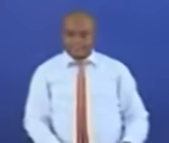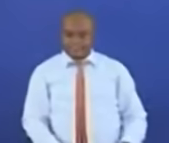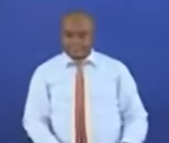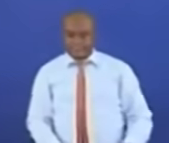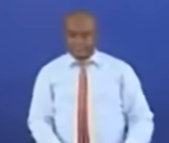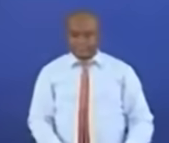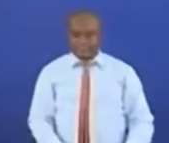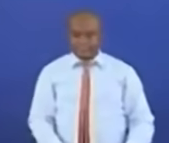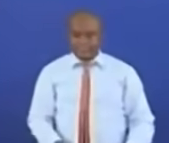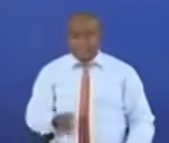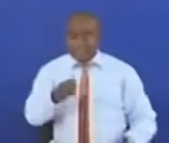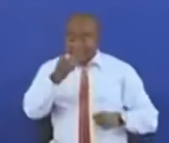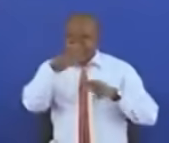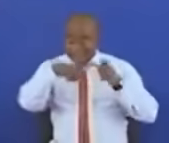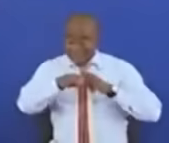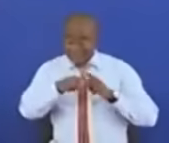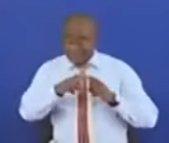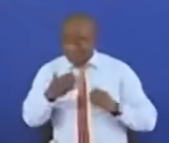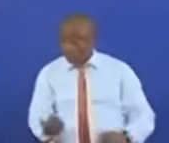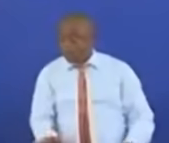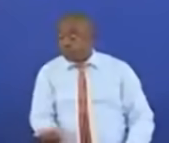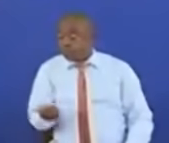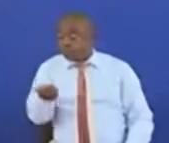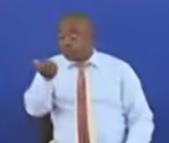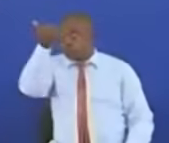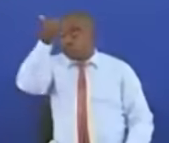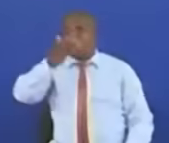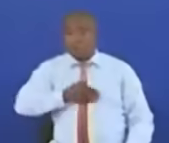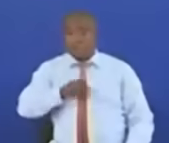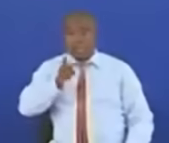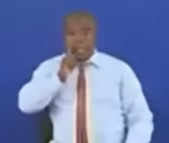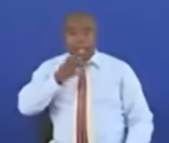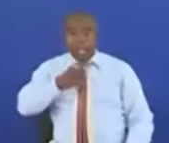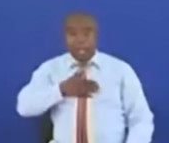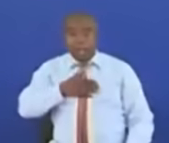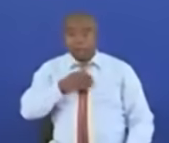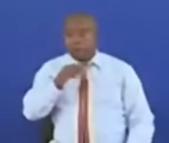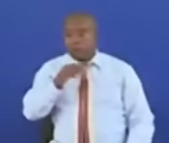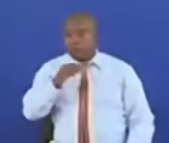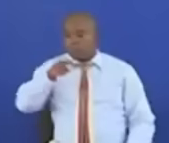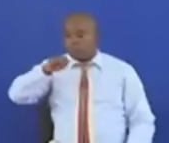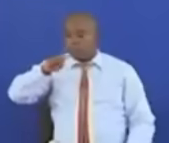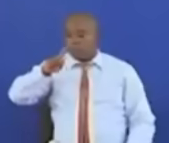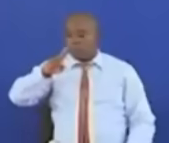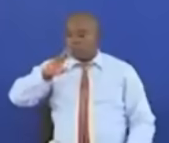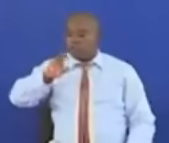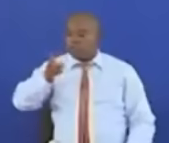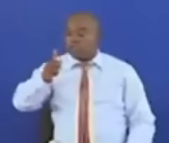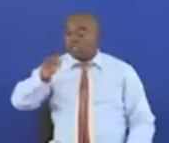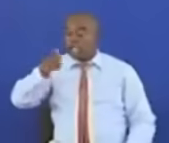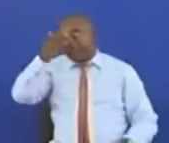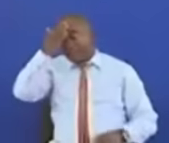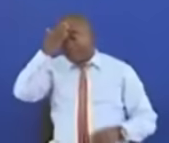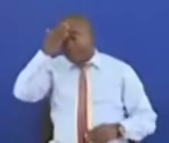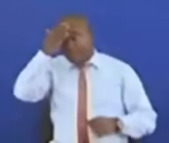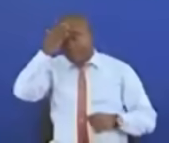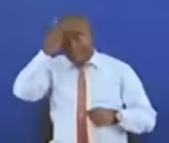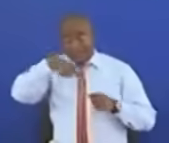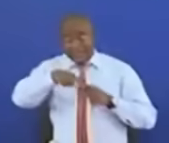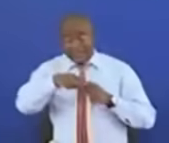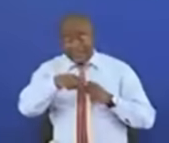na malezi yangu ambayo kaka yangu George Huruma Mkuchika anayafahamu, katika dhehebu letu la